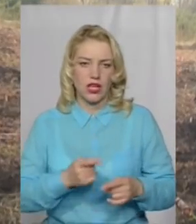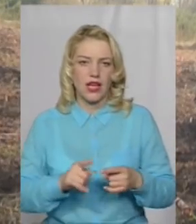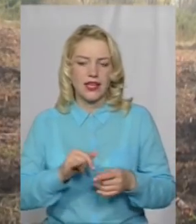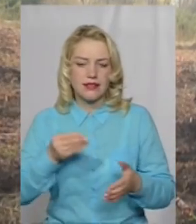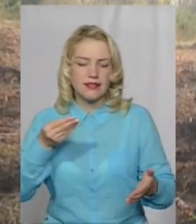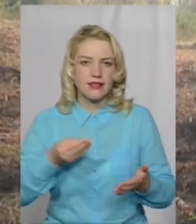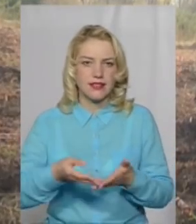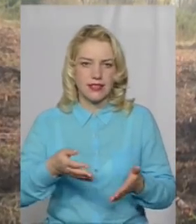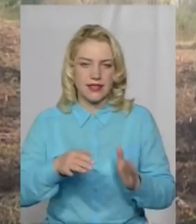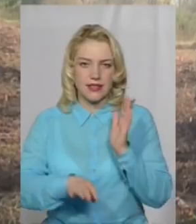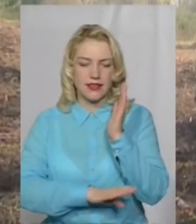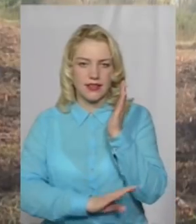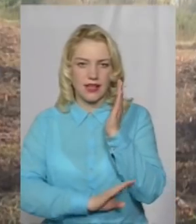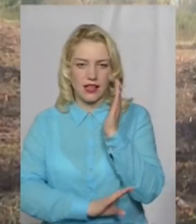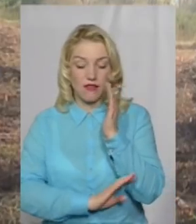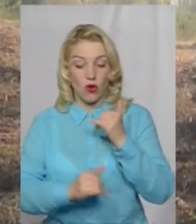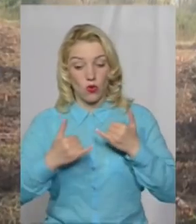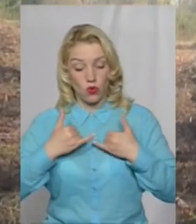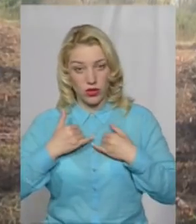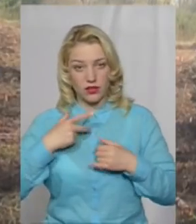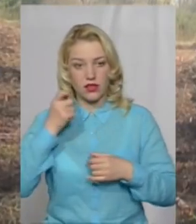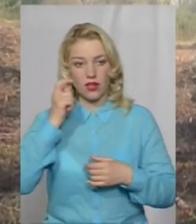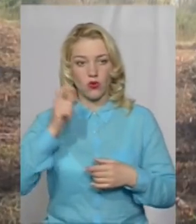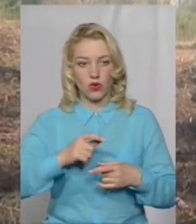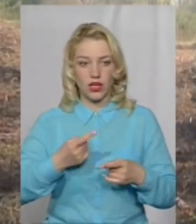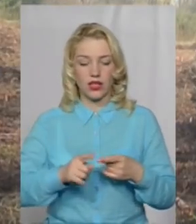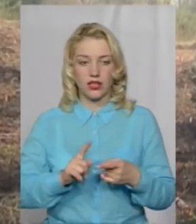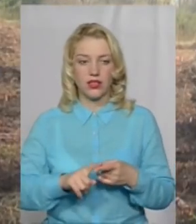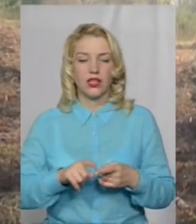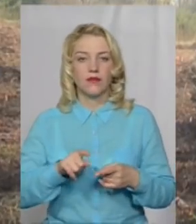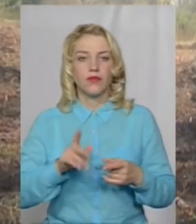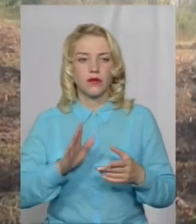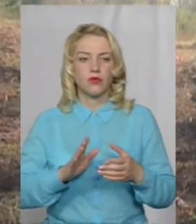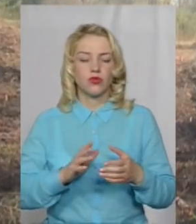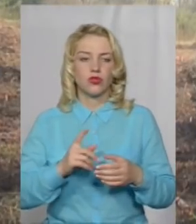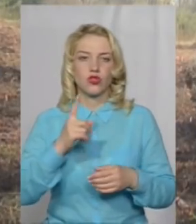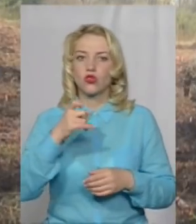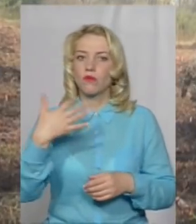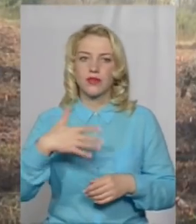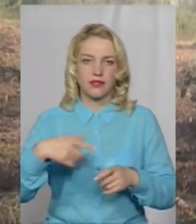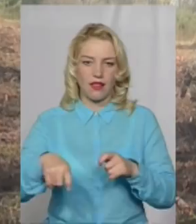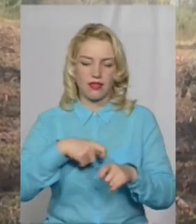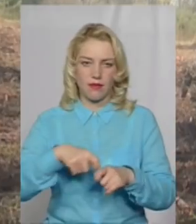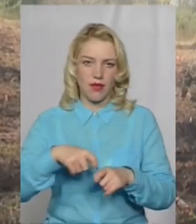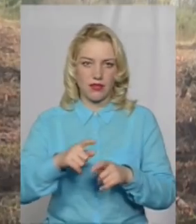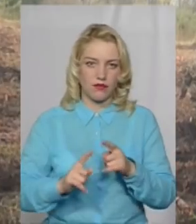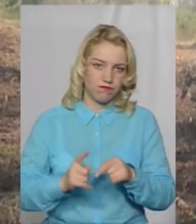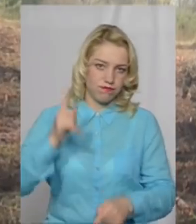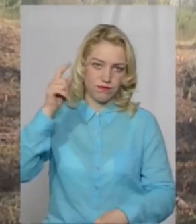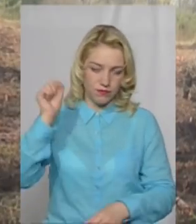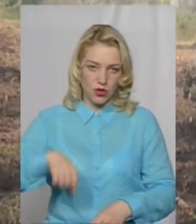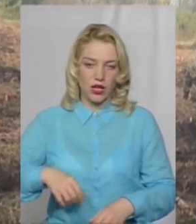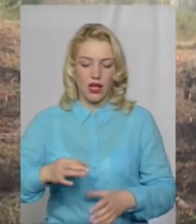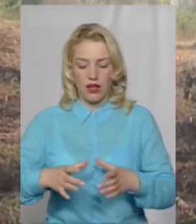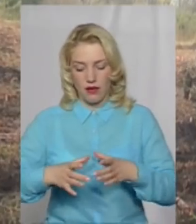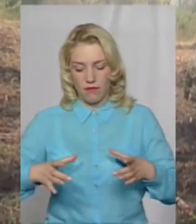деревиною. У нас на Україні такі лісові культури, створені з дугласію мензіса, вони досягають висоти до 50 метрів. І в діаметрі